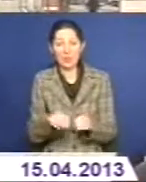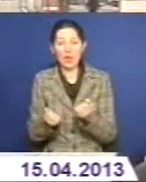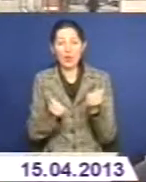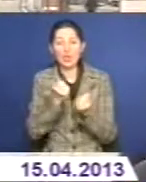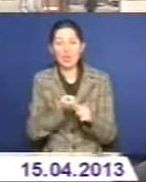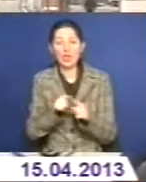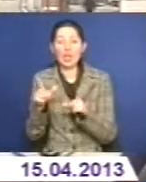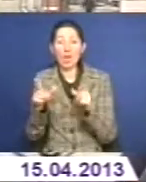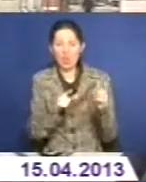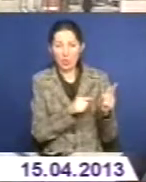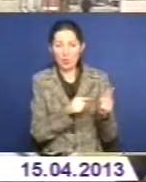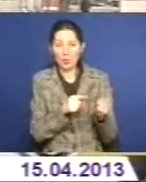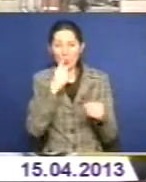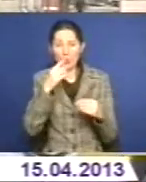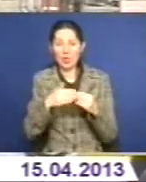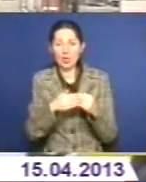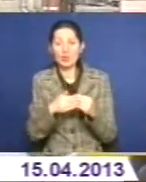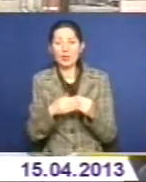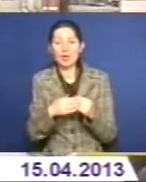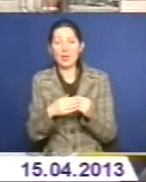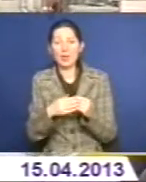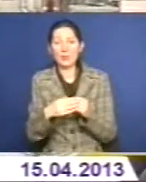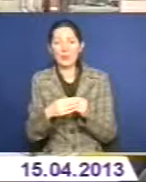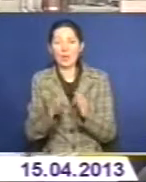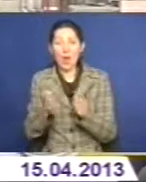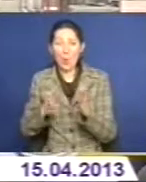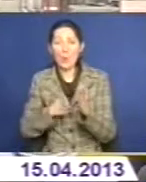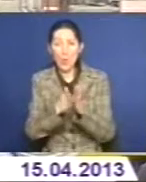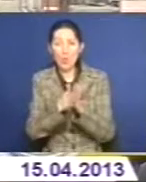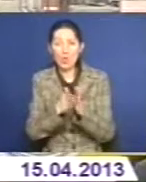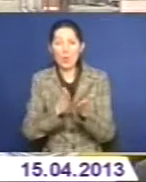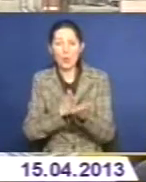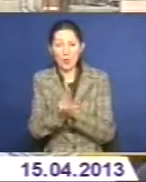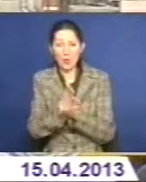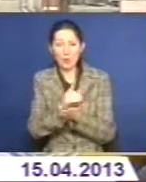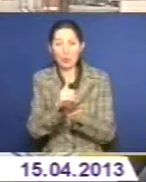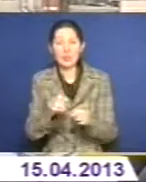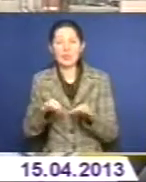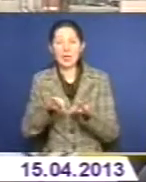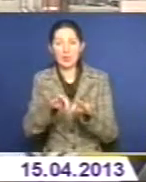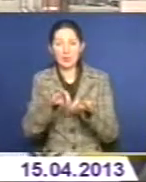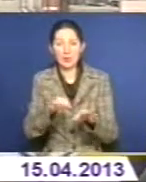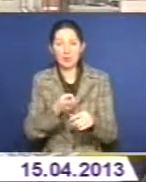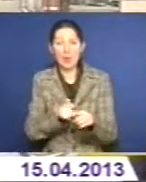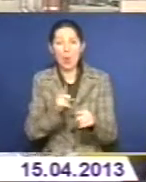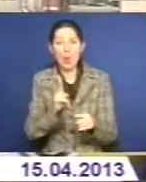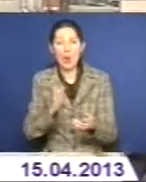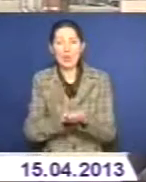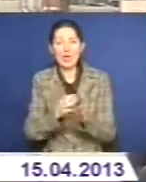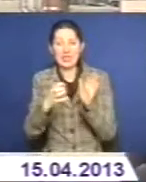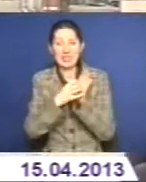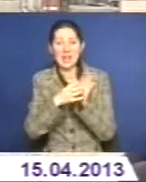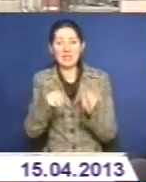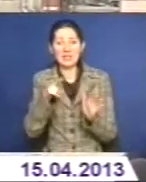рухаються, рухаються в попутньому напрямку з транспортним засобом, на якому є розпізнавальний знак